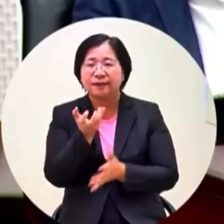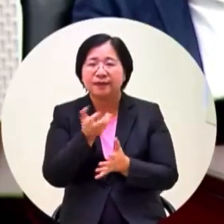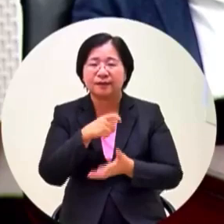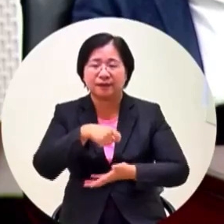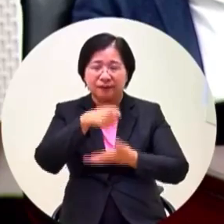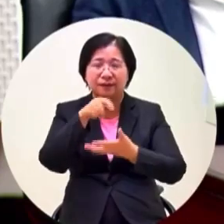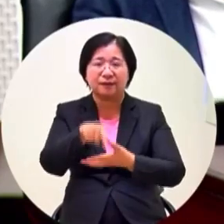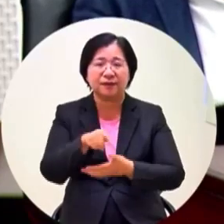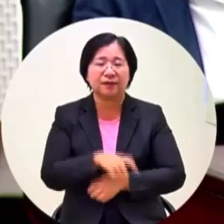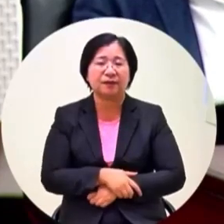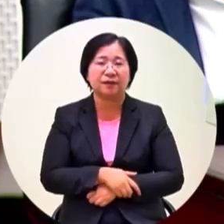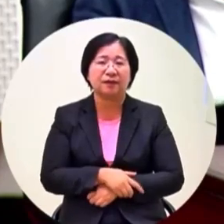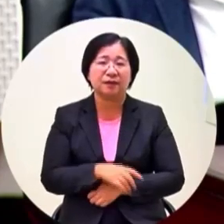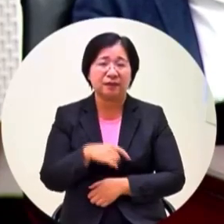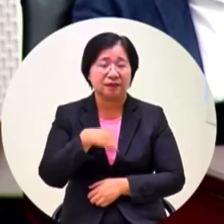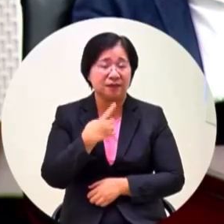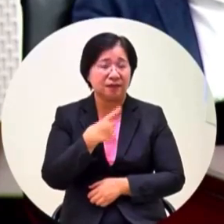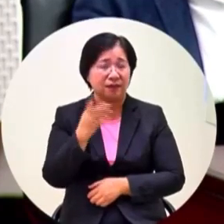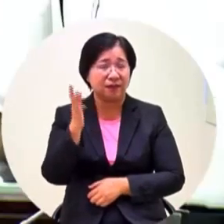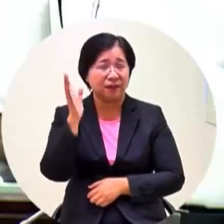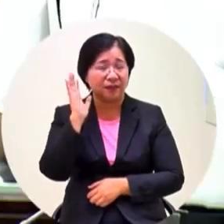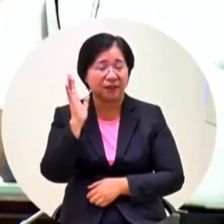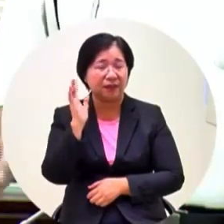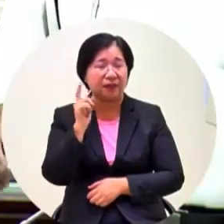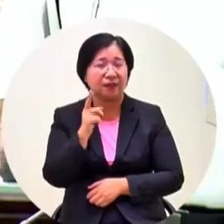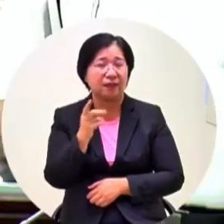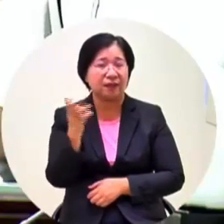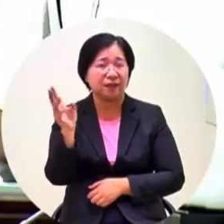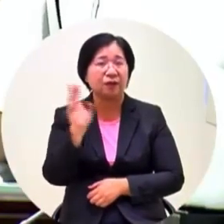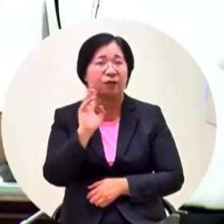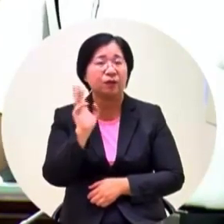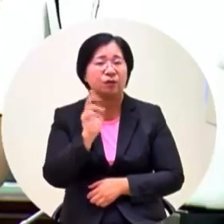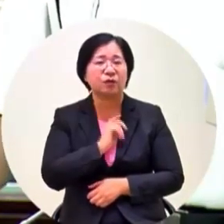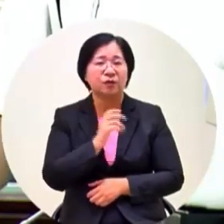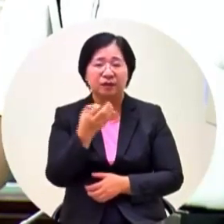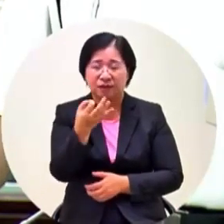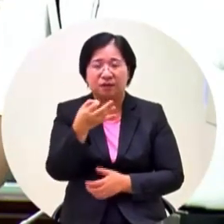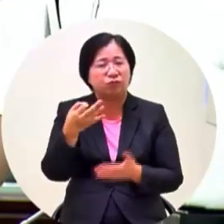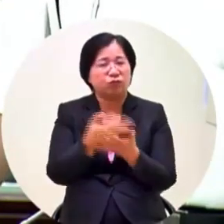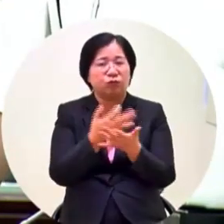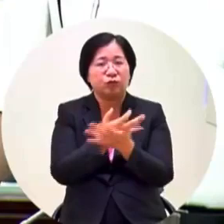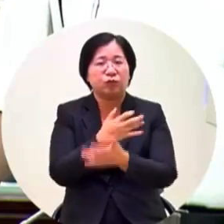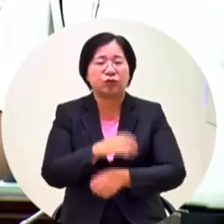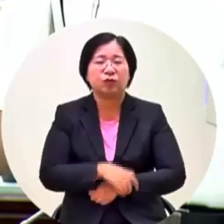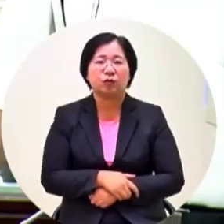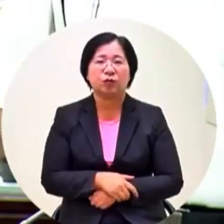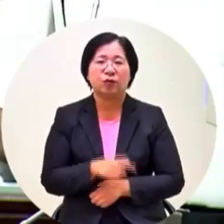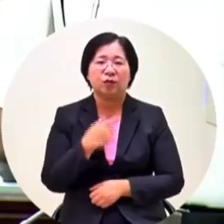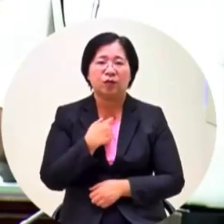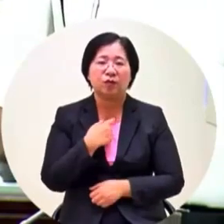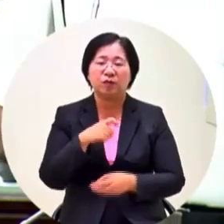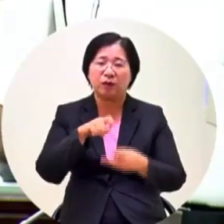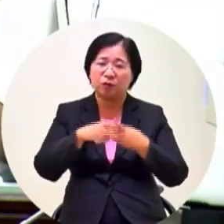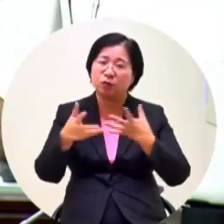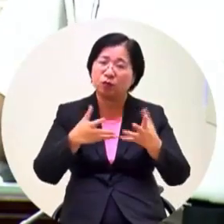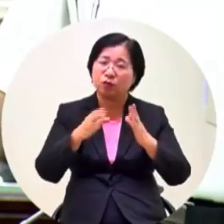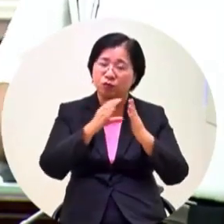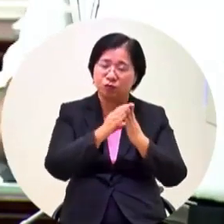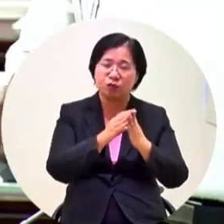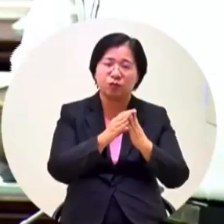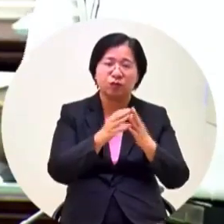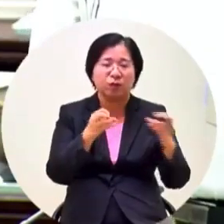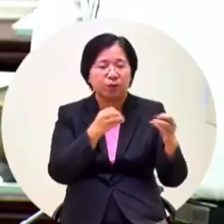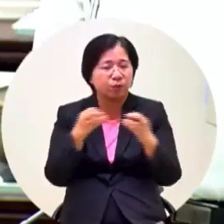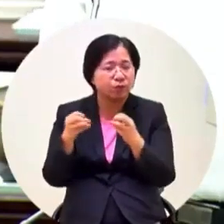自来水的这一个，因为显铺的这个经费不足，这个我们会跟公务局我们来这一个协